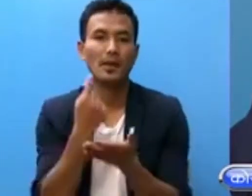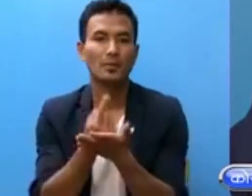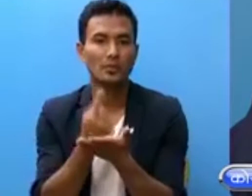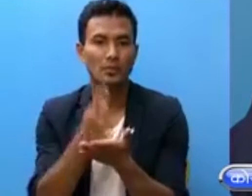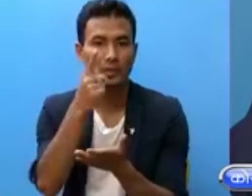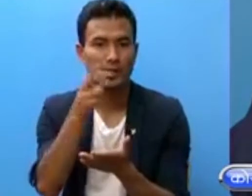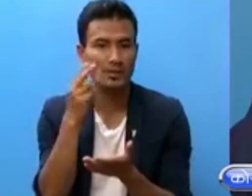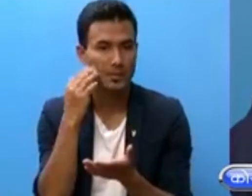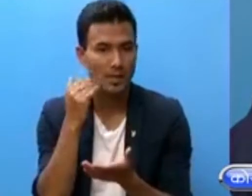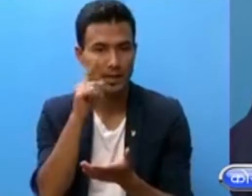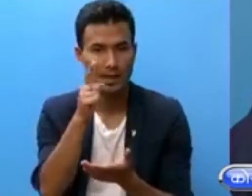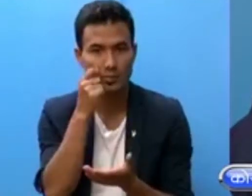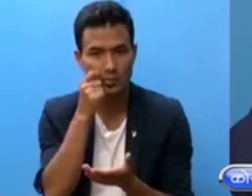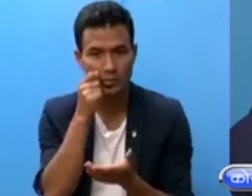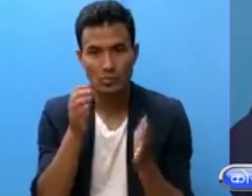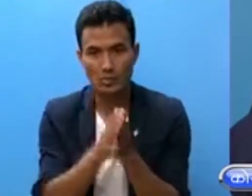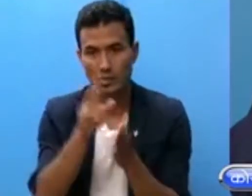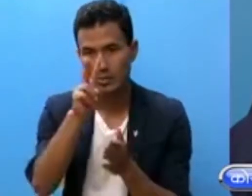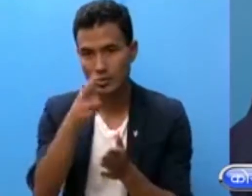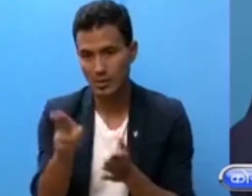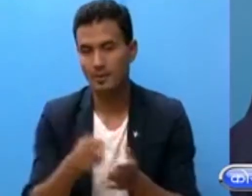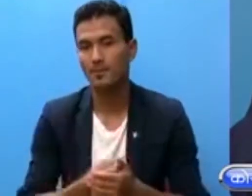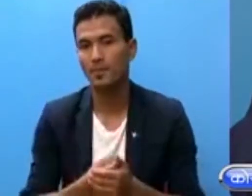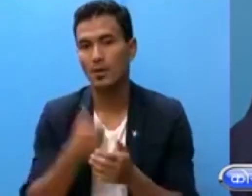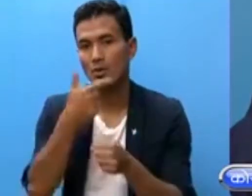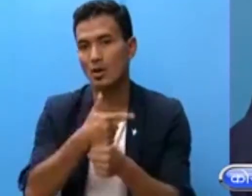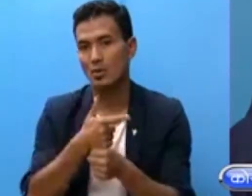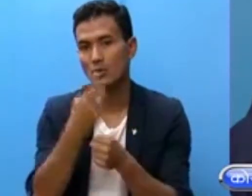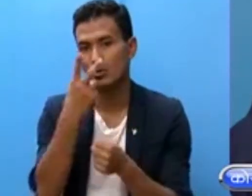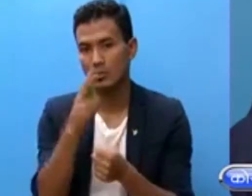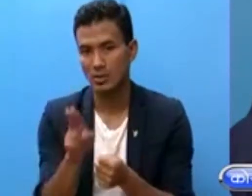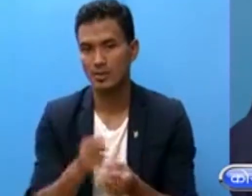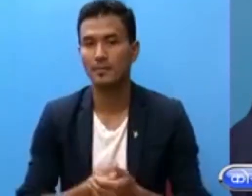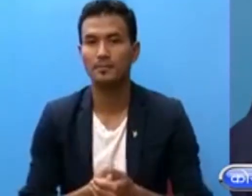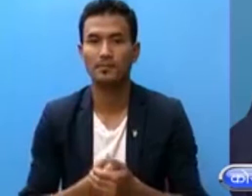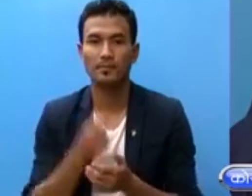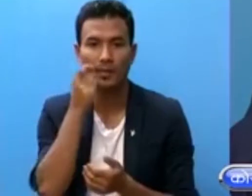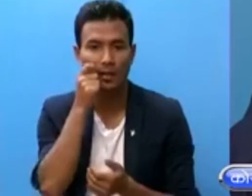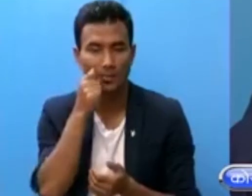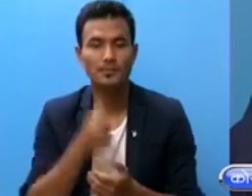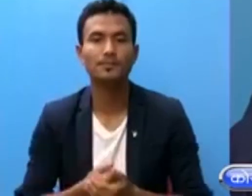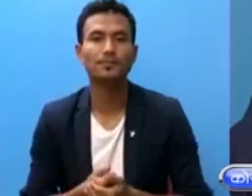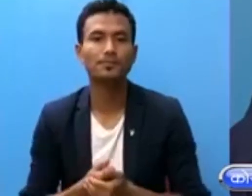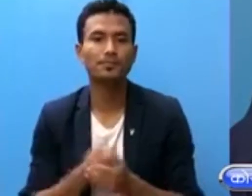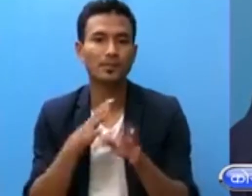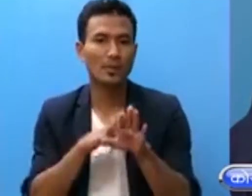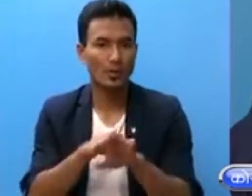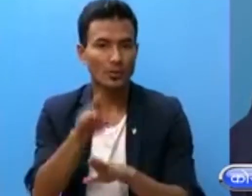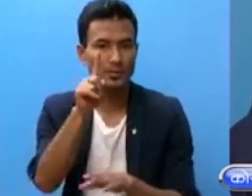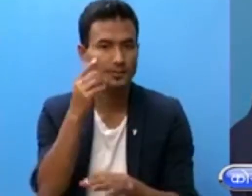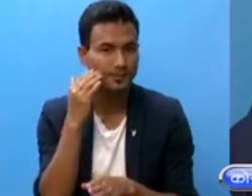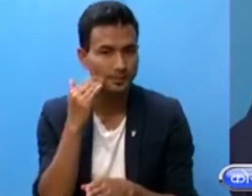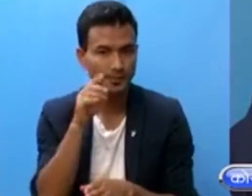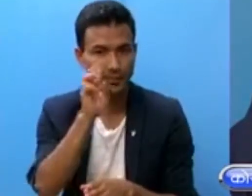काठमाडौँका 1 महिला र 1 पुरुष गरी 2, नुवाकोटको 2 पुरुष, रौतहटको 1